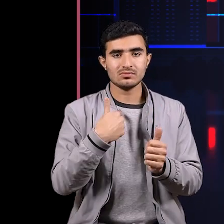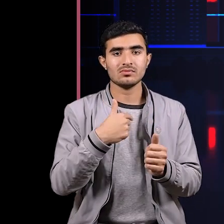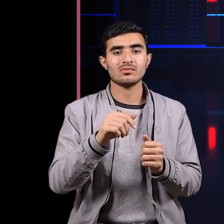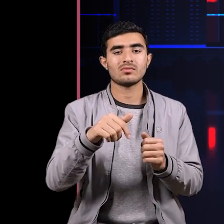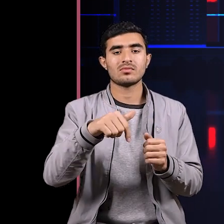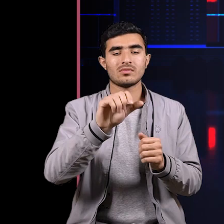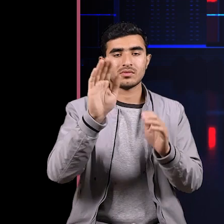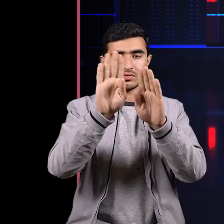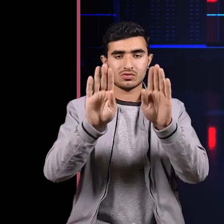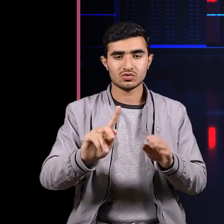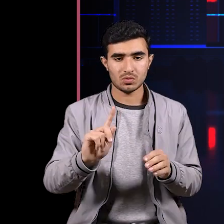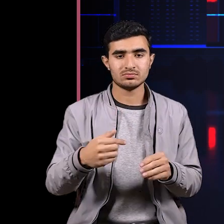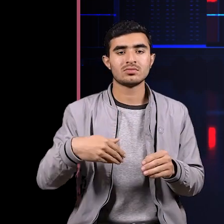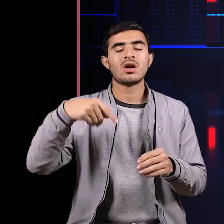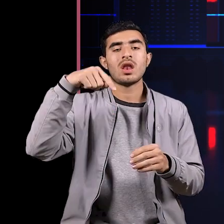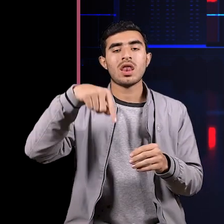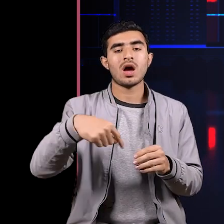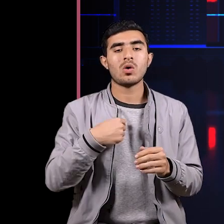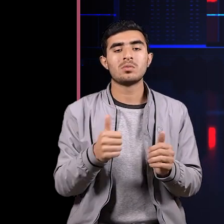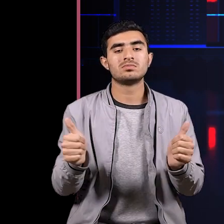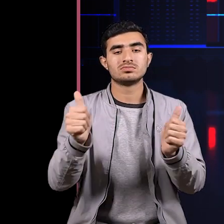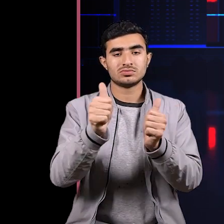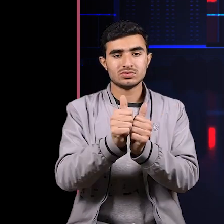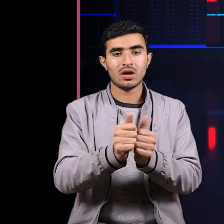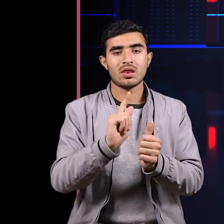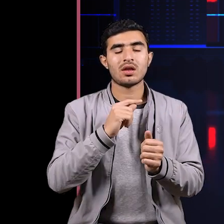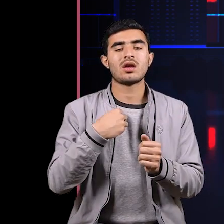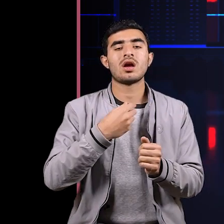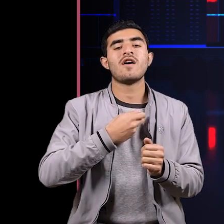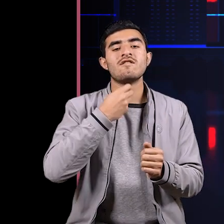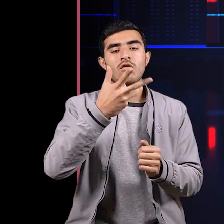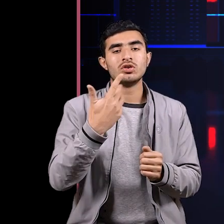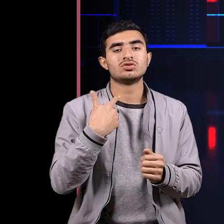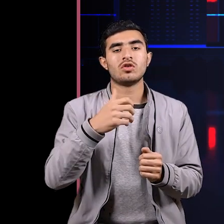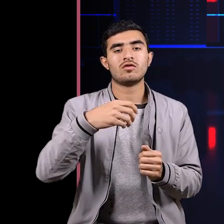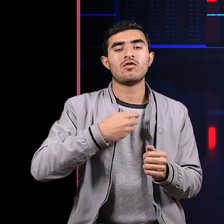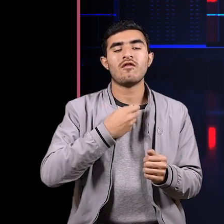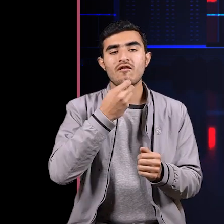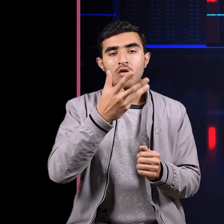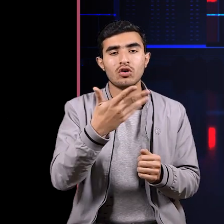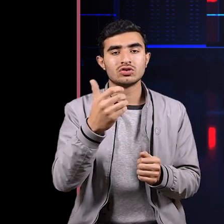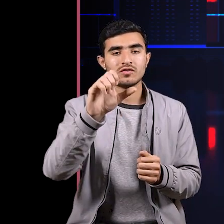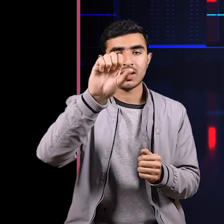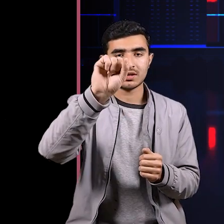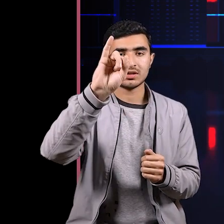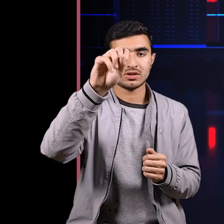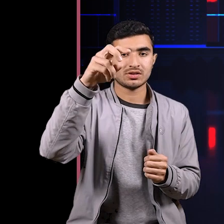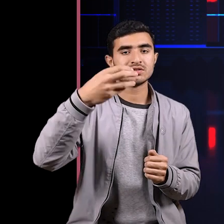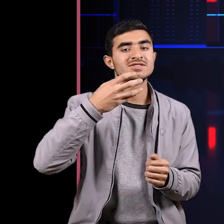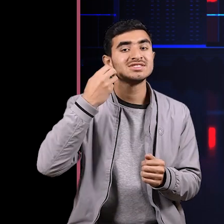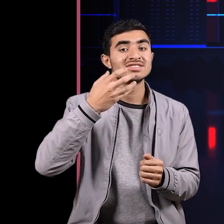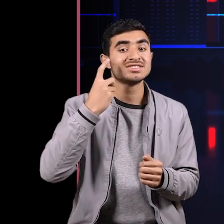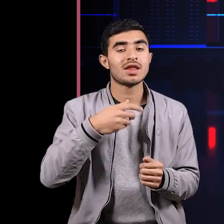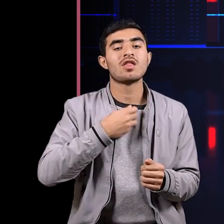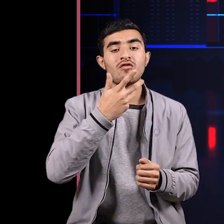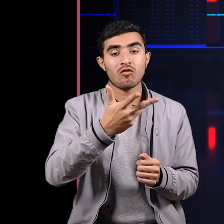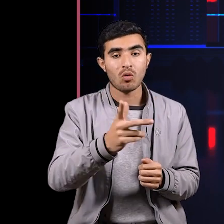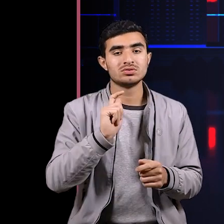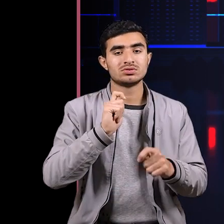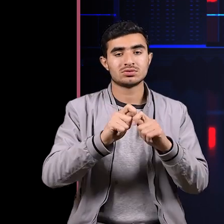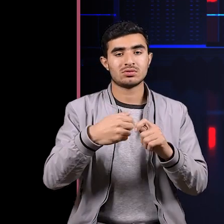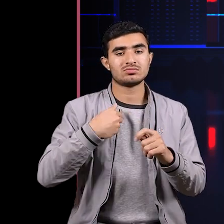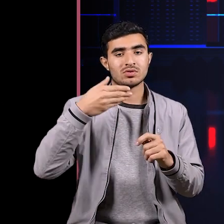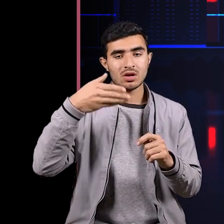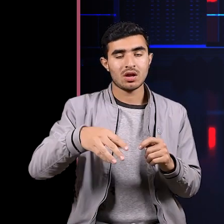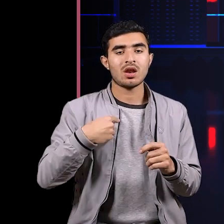सिंध एक डिजिटल प्लेटफॉर्म है, उनके साथ भी मैं एसोसिएटेड हूँ एज हेड यूथ मोबिलाइजेशन काउंसिल, और उनका एक प्रोग्राम भी करती हूँ जिसका